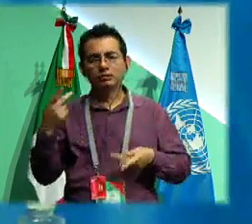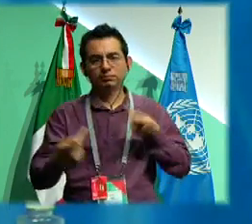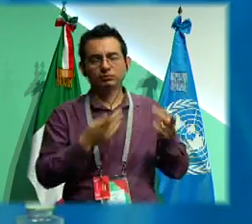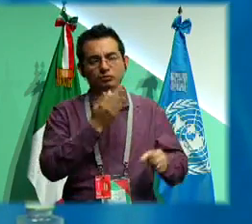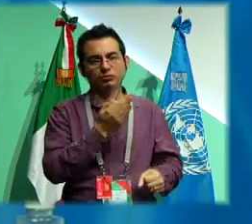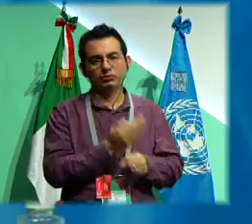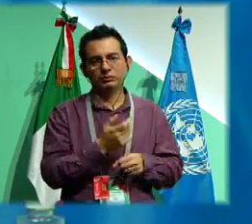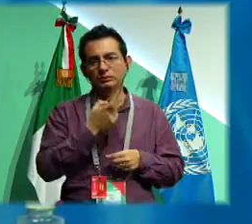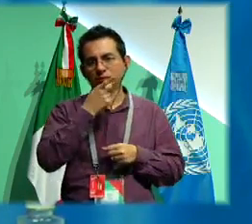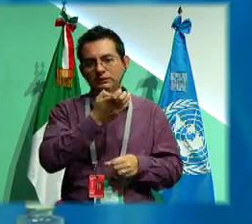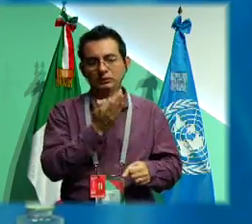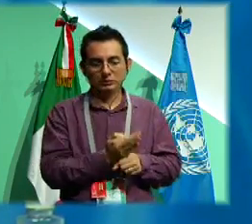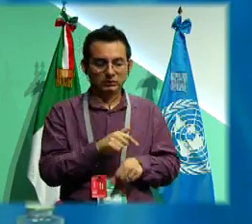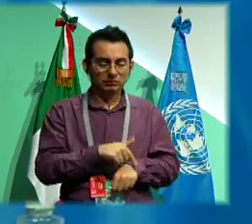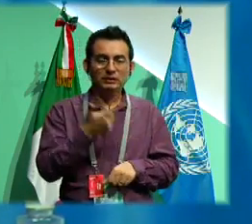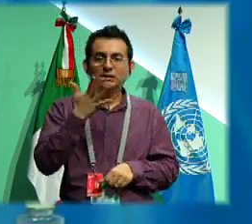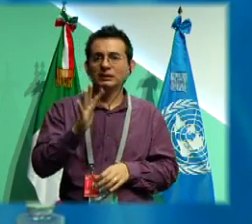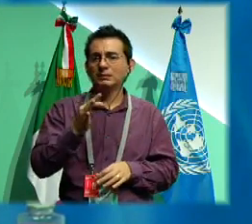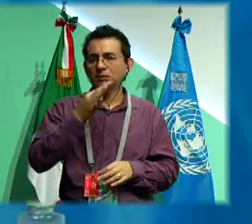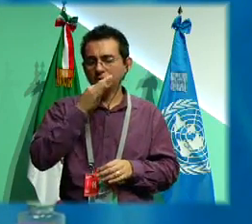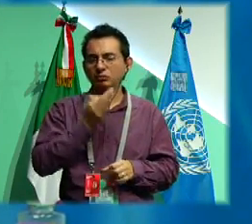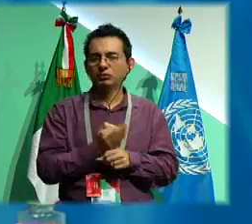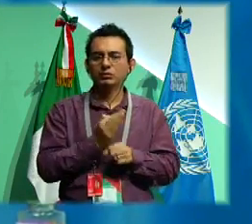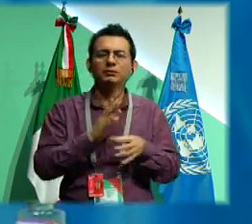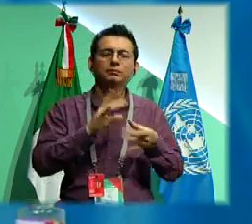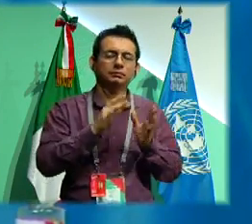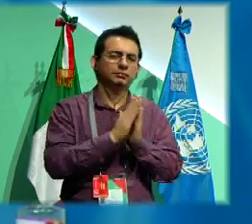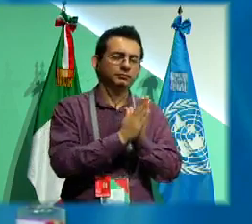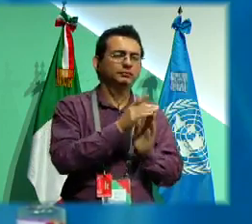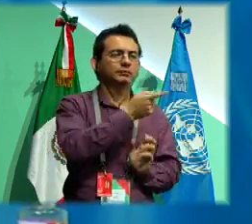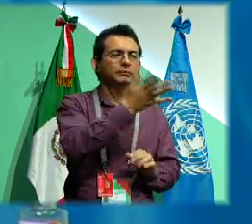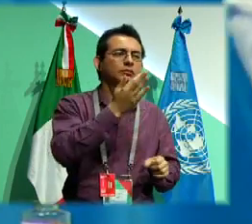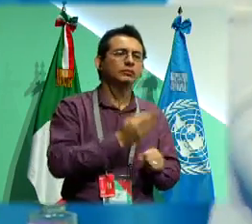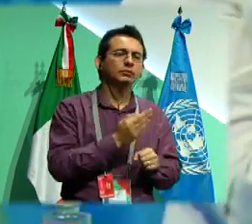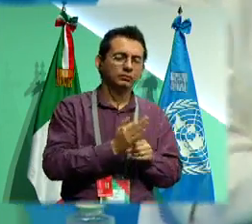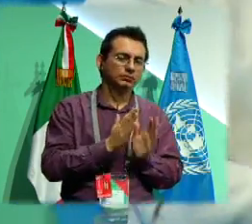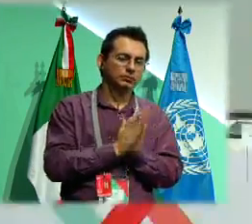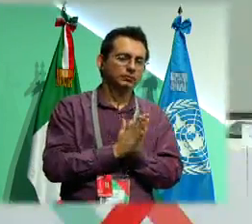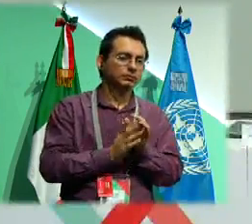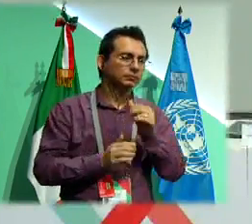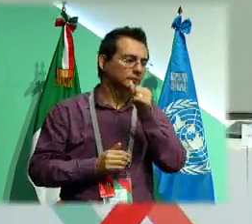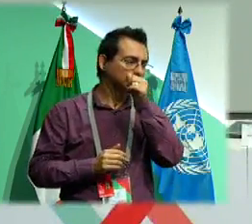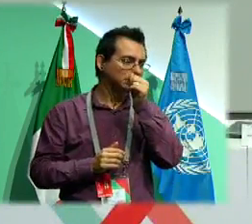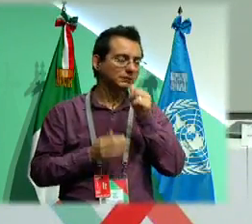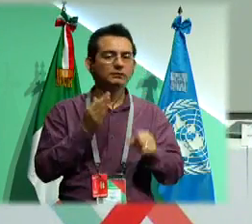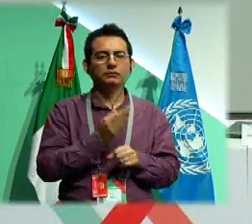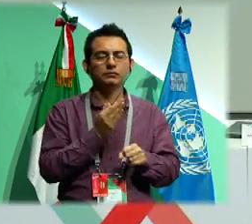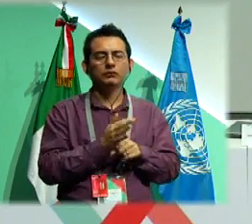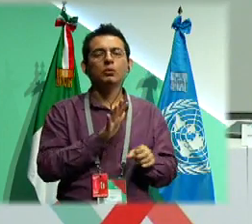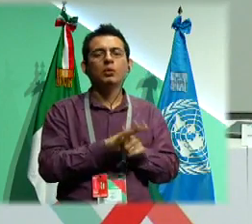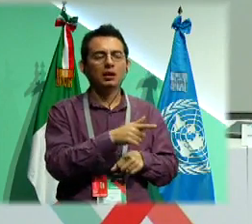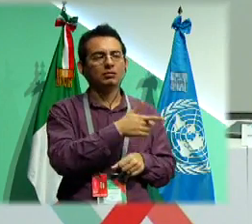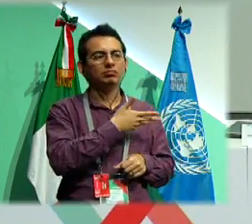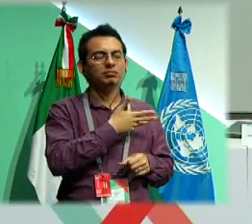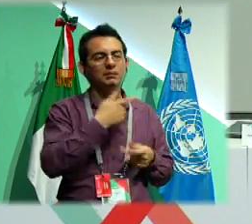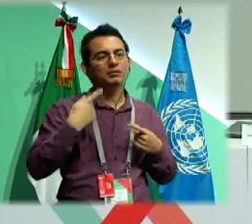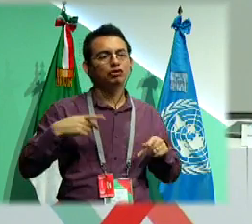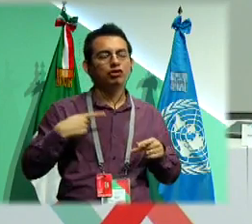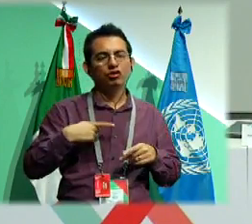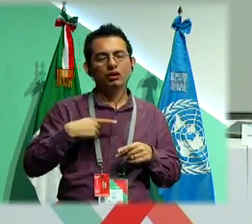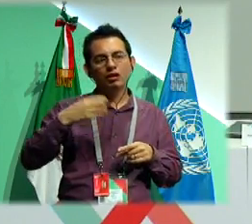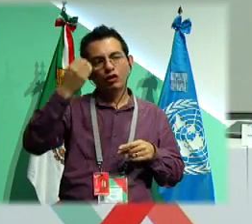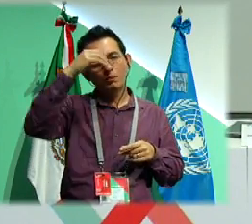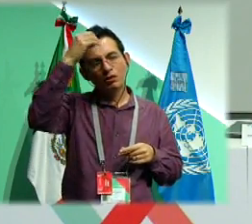personnes qui vont prendre la parole en 10 minutes. Est-ce que nous... Bon, en ligne, un commentaire de